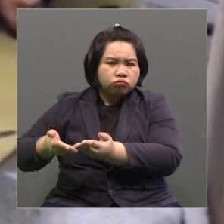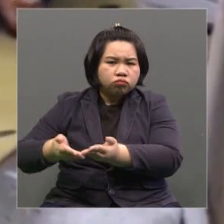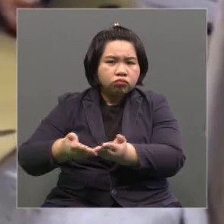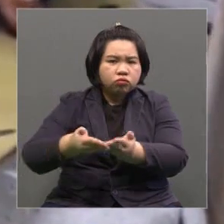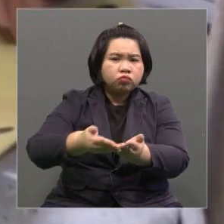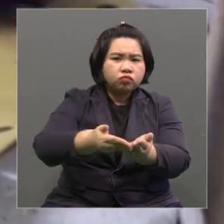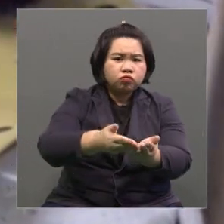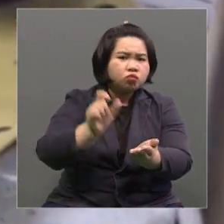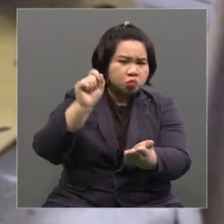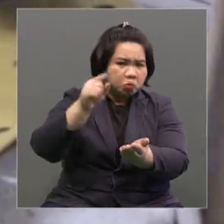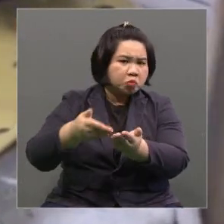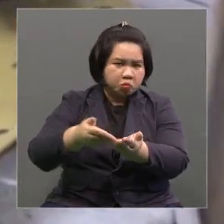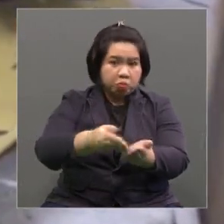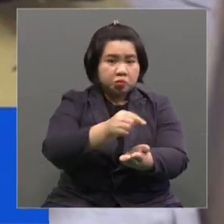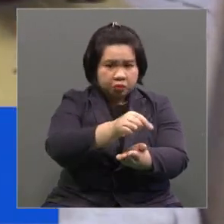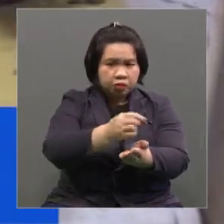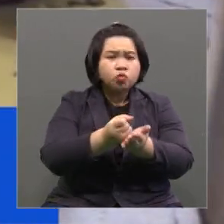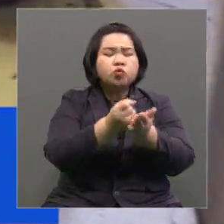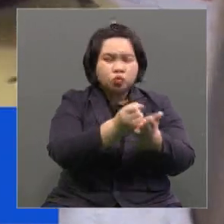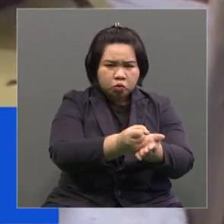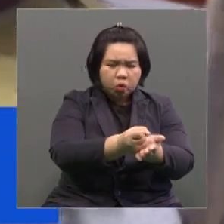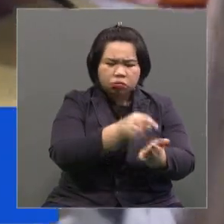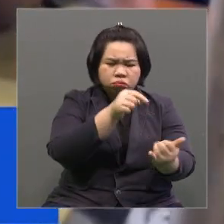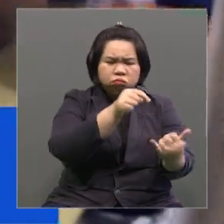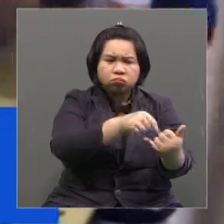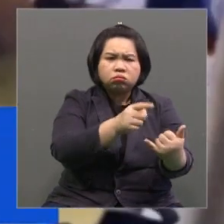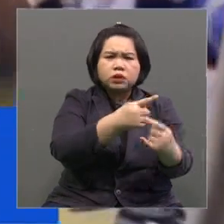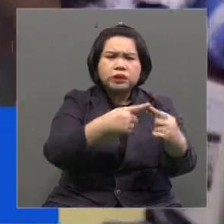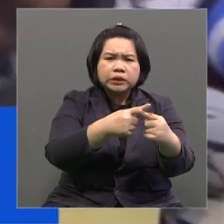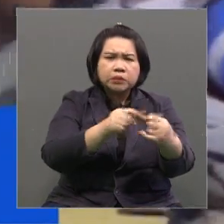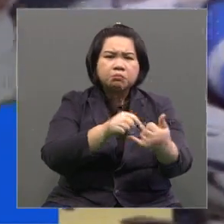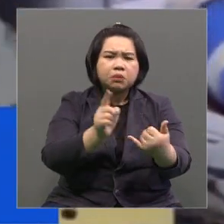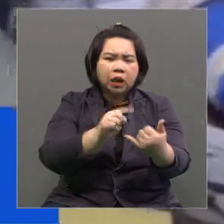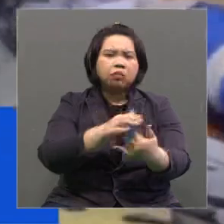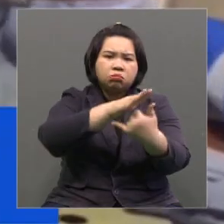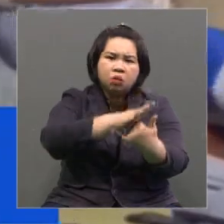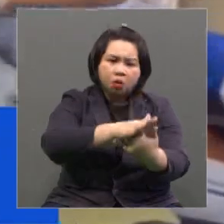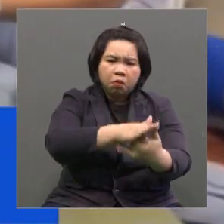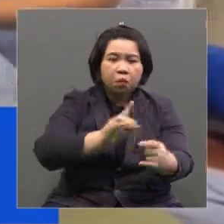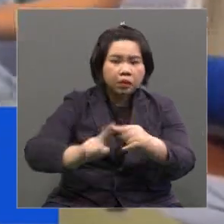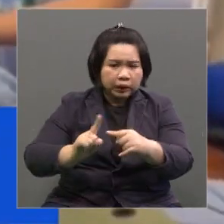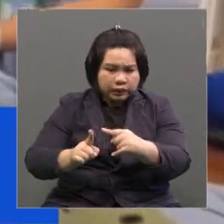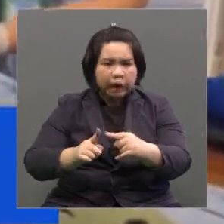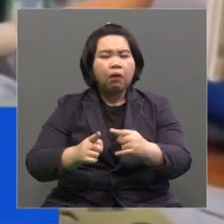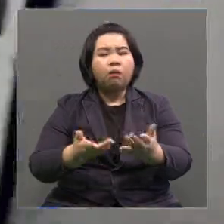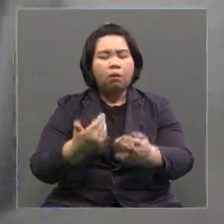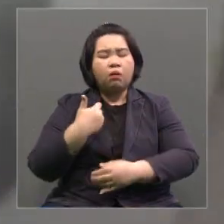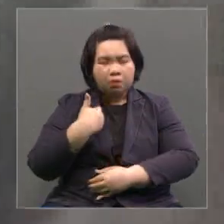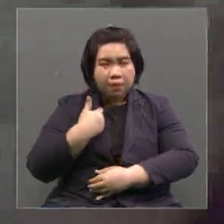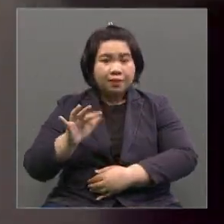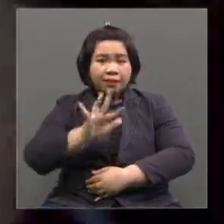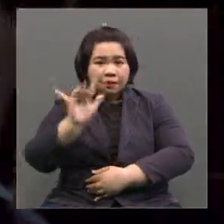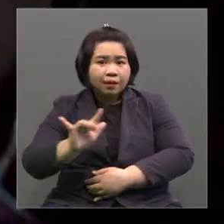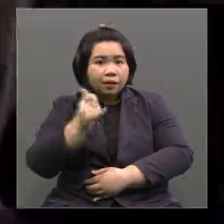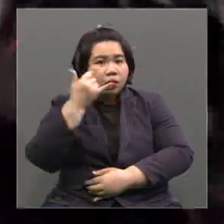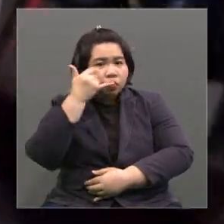ให้การช่วยเหลือผู้ได้รับบาดเจ็บทันทีค่ะโดยได้ช่วยปฐมพยาบาลในเบื้องต้นแล้วก็ประสานกับญาติผู้ได้รับบาดเจ็บนะคะพร้อมทั้